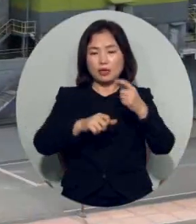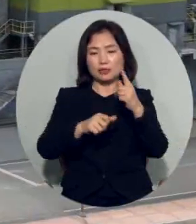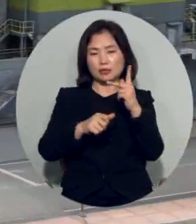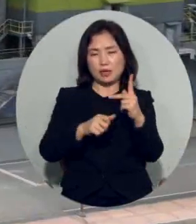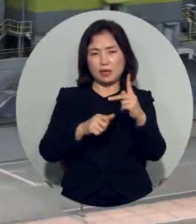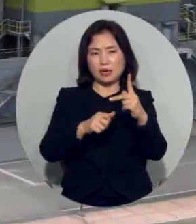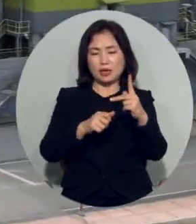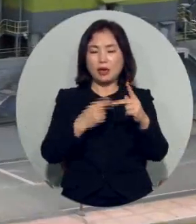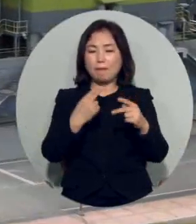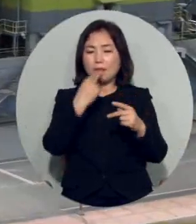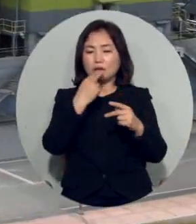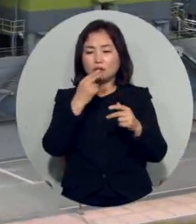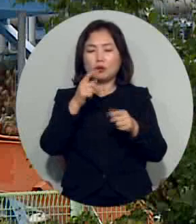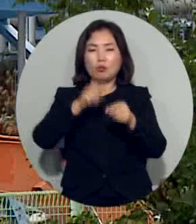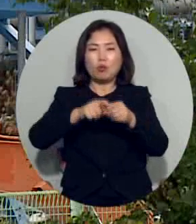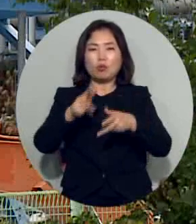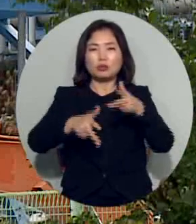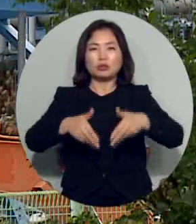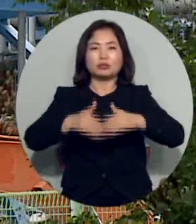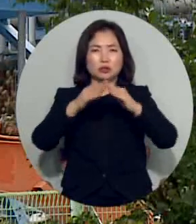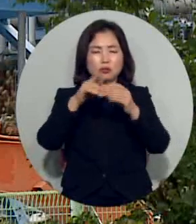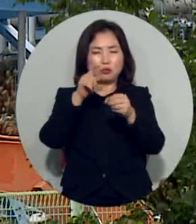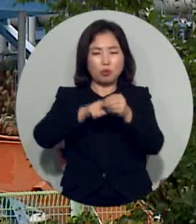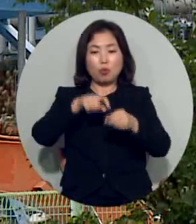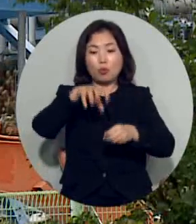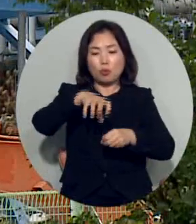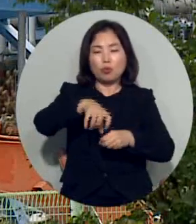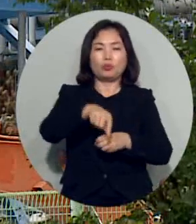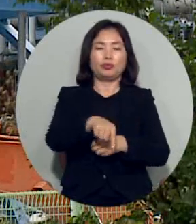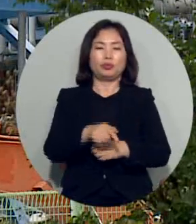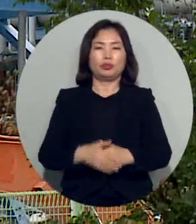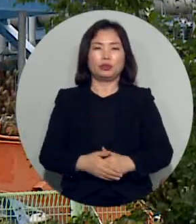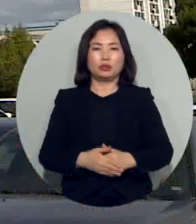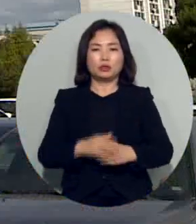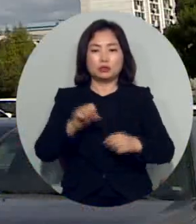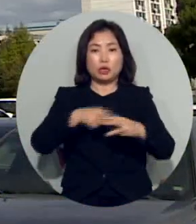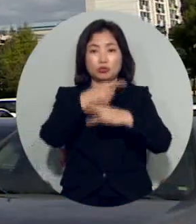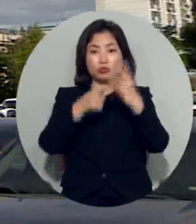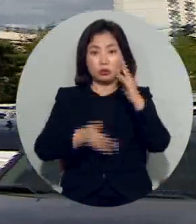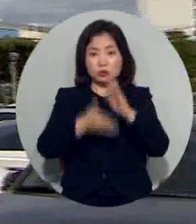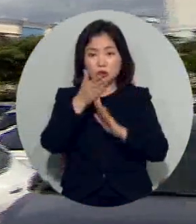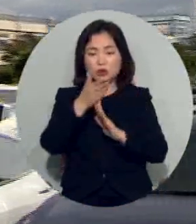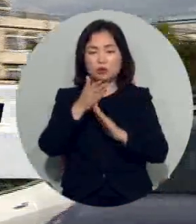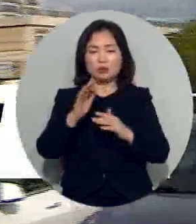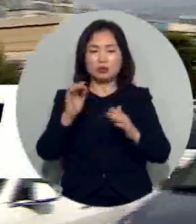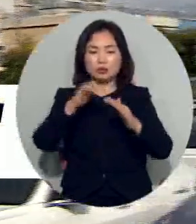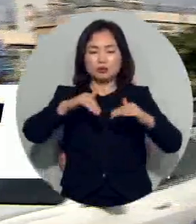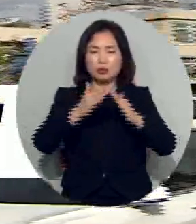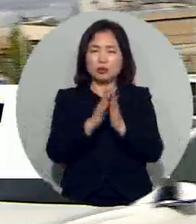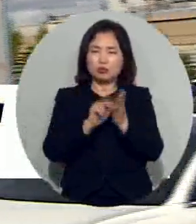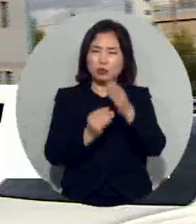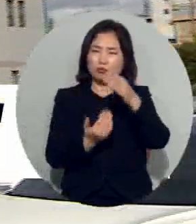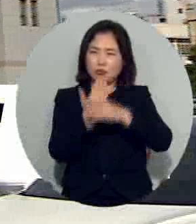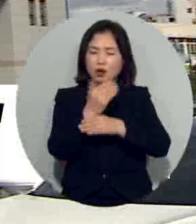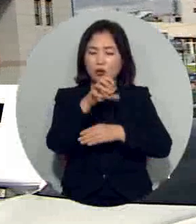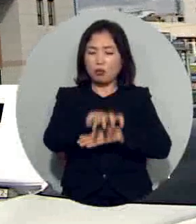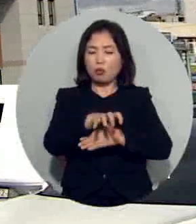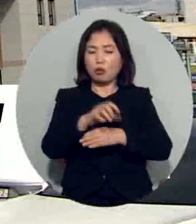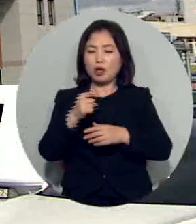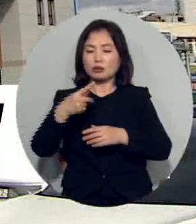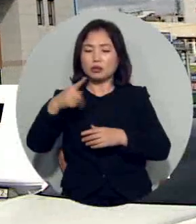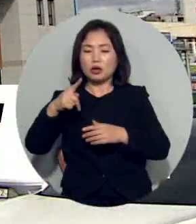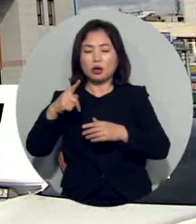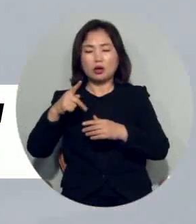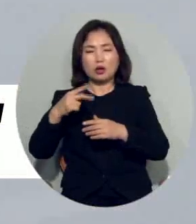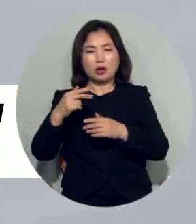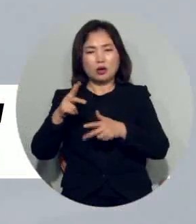머티리얼 지가 배터리 소재 공장을 짓기로 한 곳이기도 합니다 상주 씨는 이번에 철과 문제가 빚어진 위치와 sk